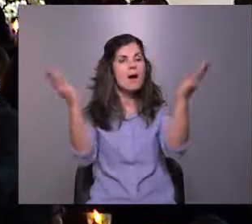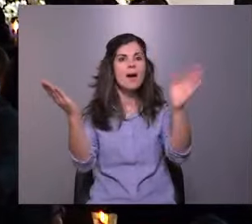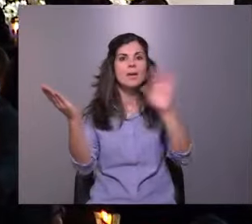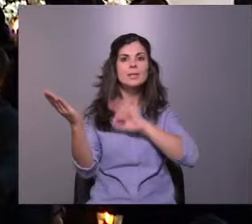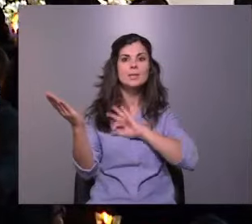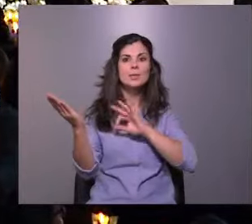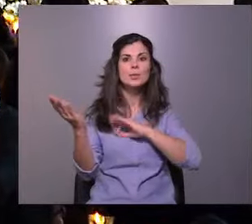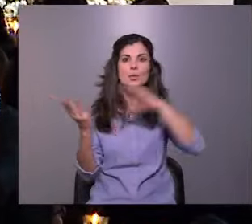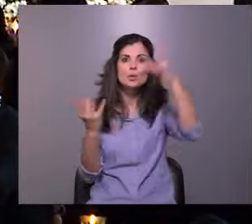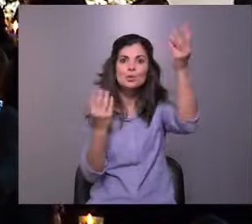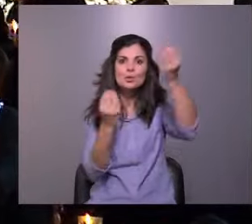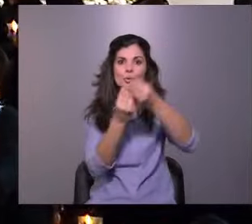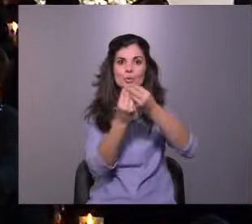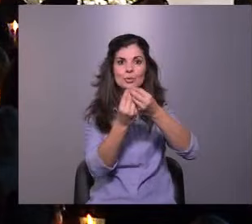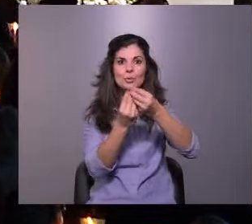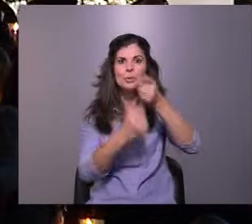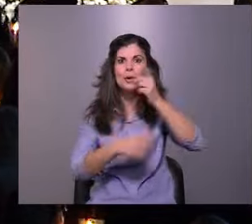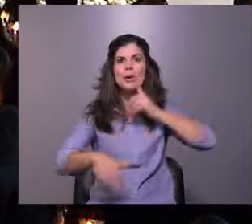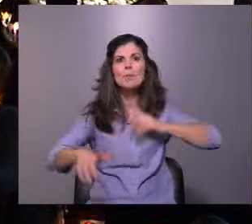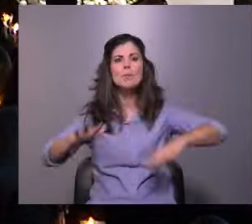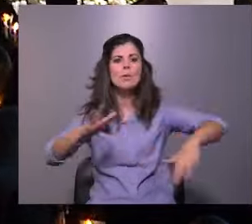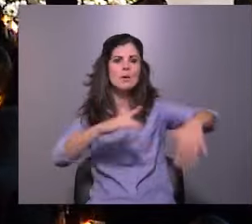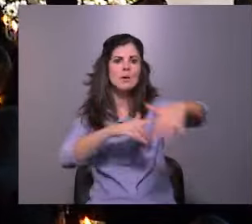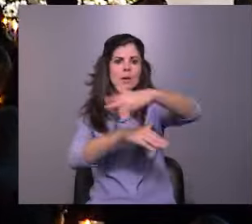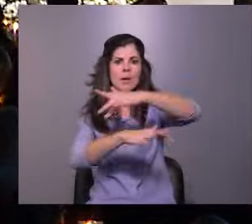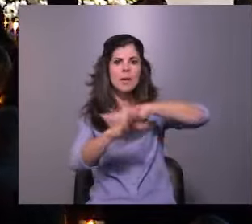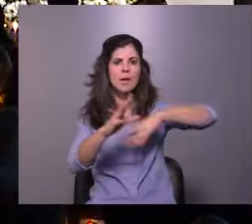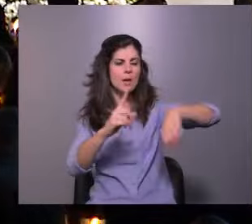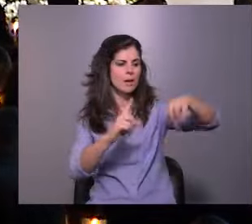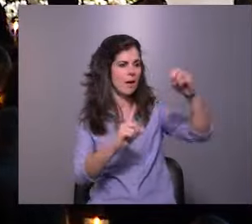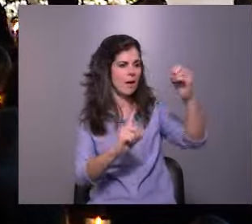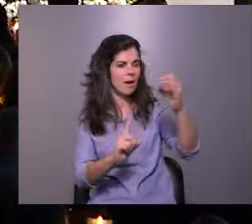vos entrailles, est béni.